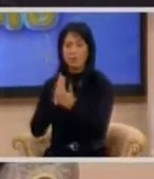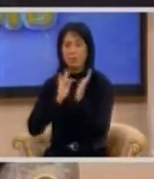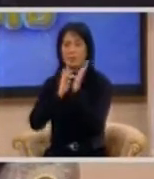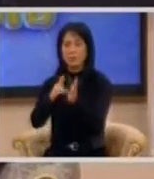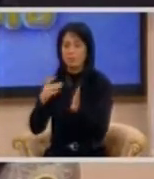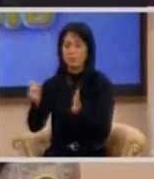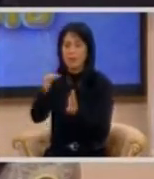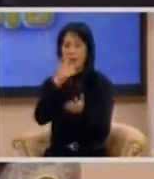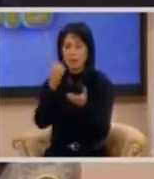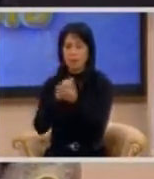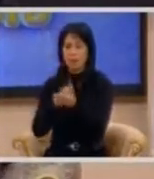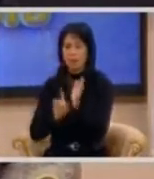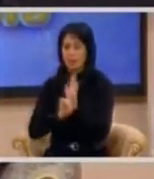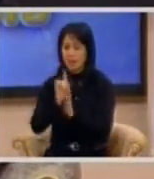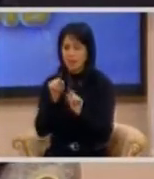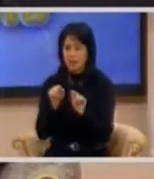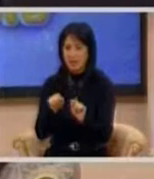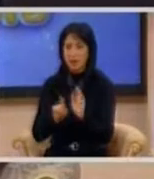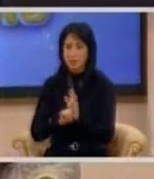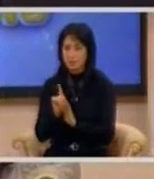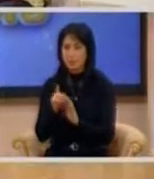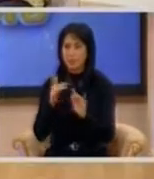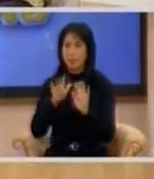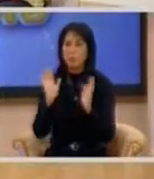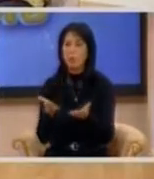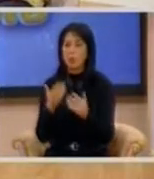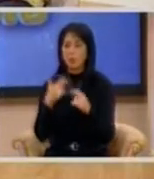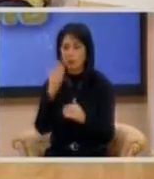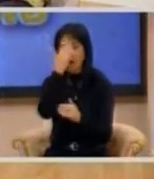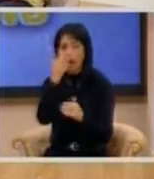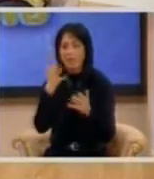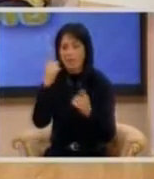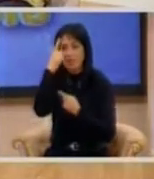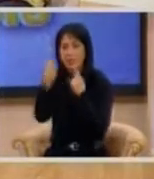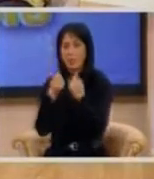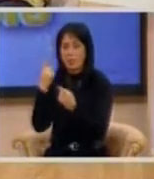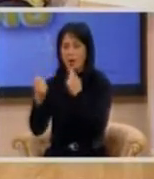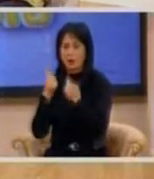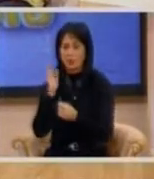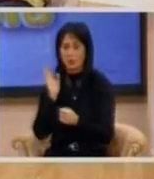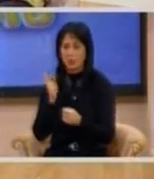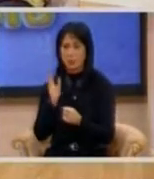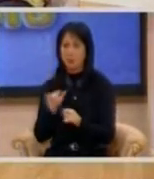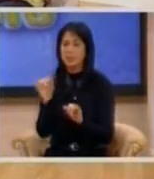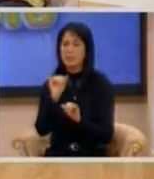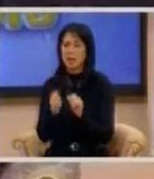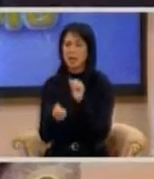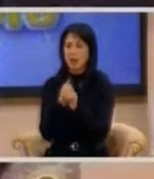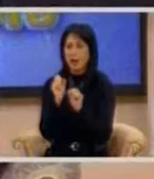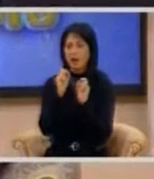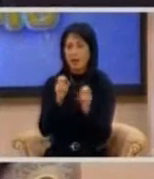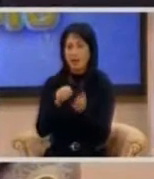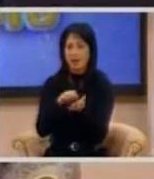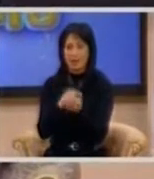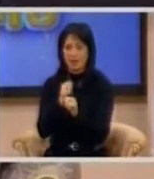უკვე, დასაწყისი ამისი, და მოახდენენ ესე რომ ვთქვათ ხალხის უფრო მეტ ინფორმირებულობას, საიდან როგორ უნდა მოხდეს ამის რეგისტრაცია.